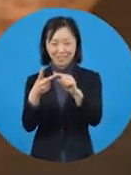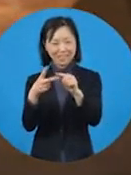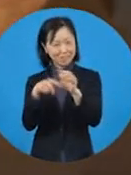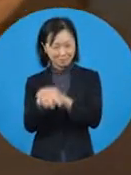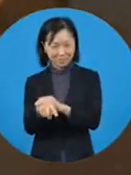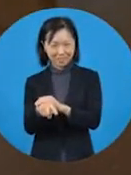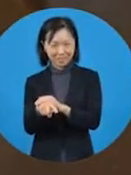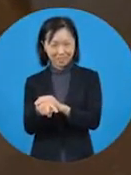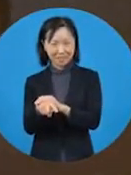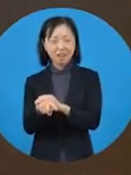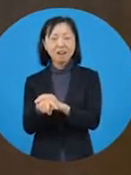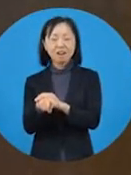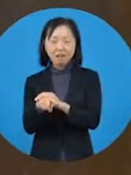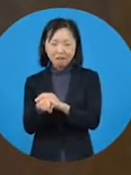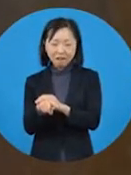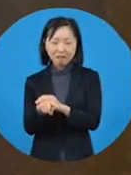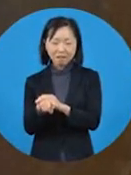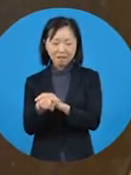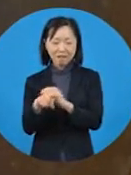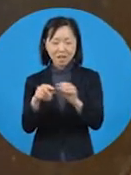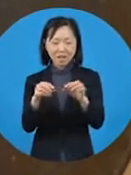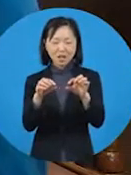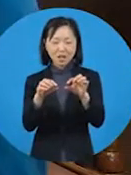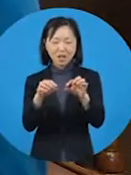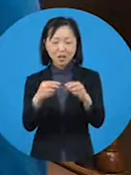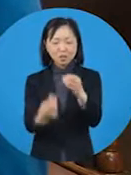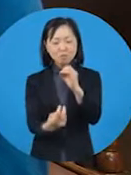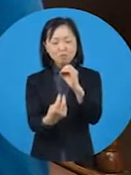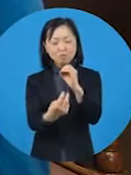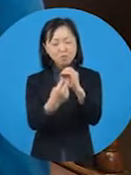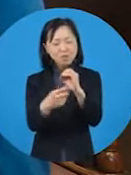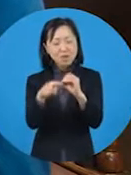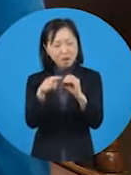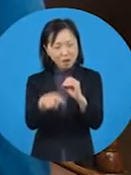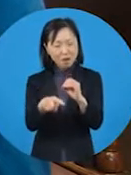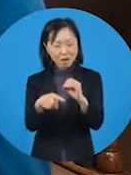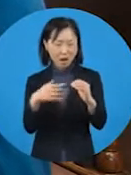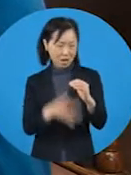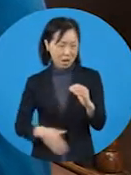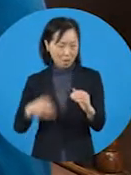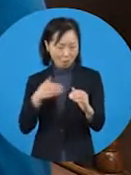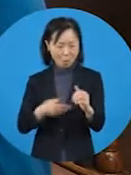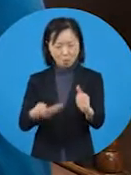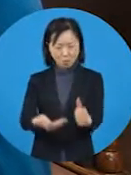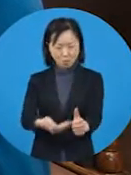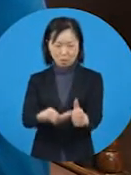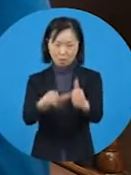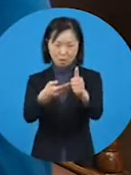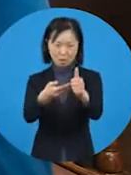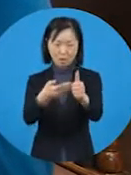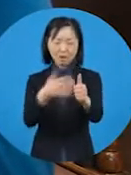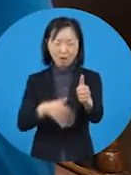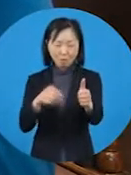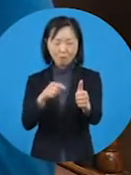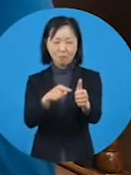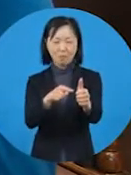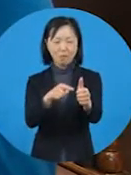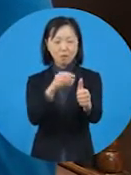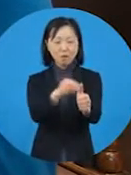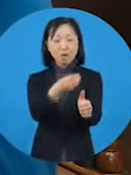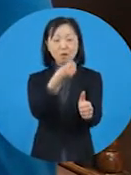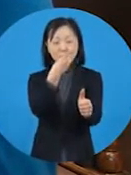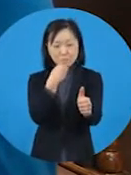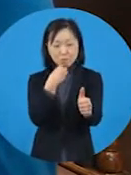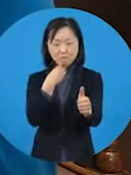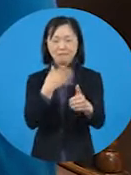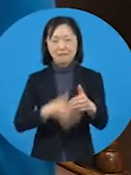があります。 は い、 私たちの体にもまた良さそうですね。 そうですね、豚自体はすごく健康に育てられているので、もちろん人間にとってもす